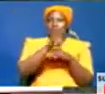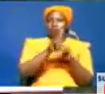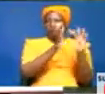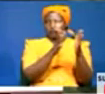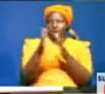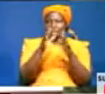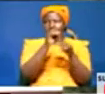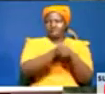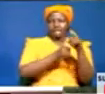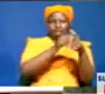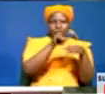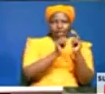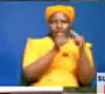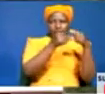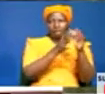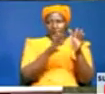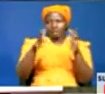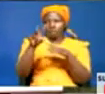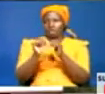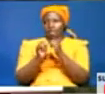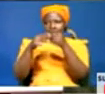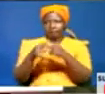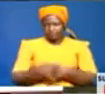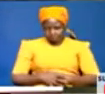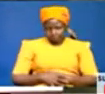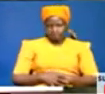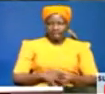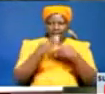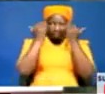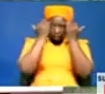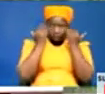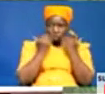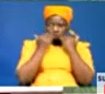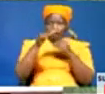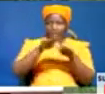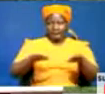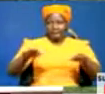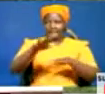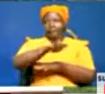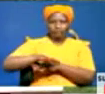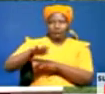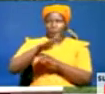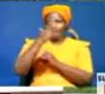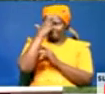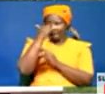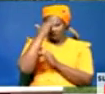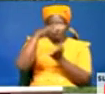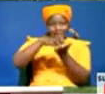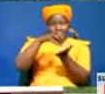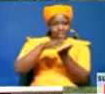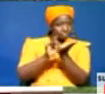na 2019. Mahakama ya maswala ya ardhi na mazingira ya Narok ilitupilia mbali kesi hiyo, ambapo